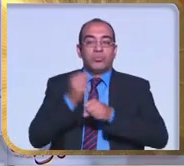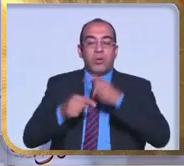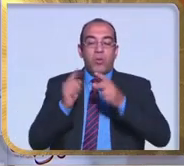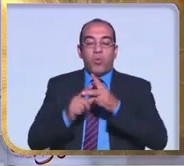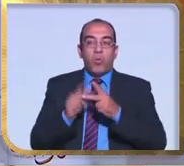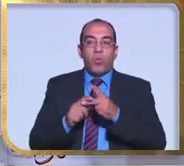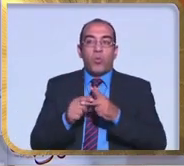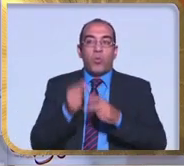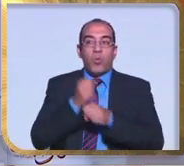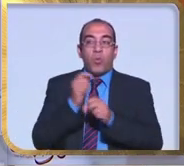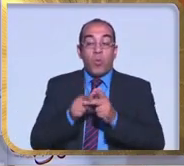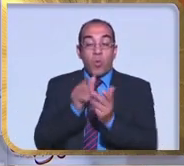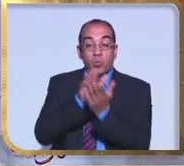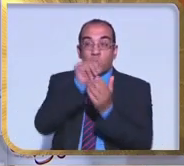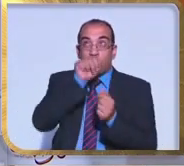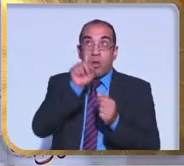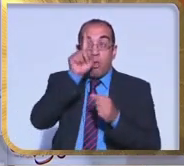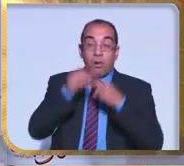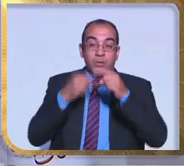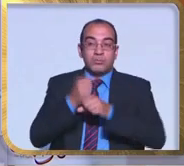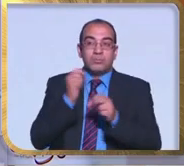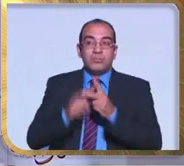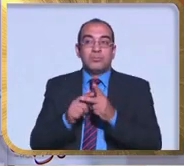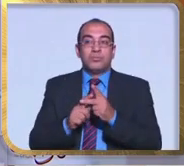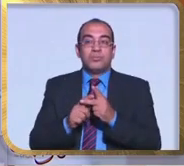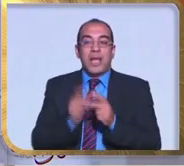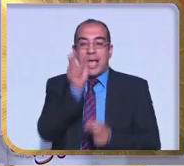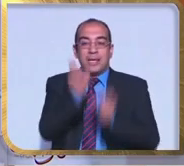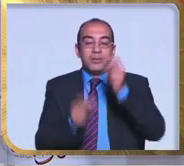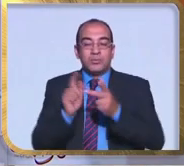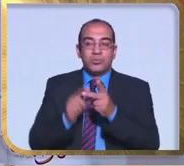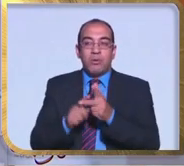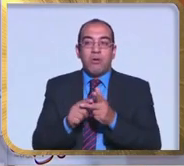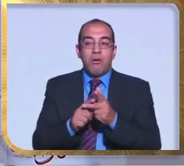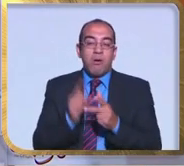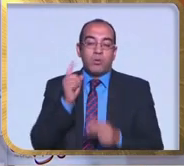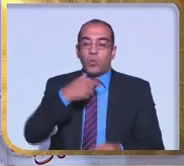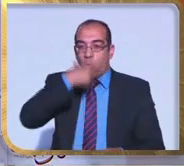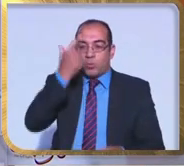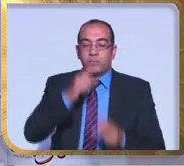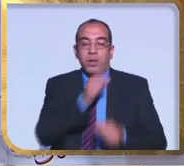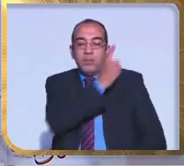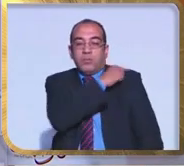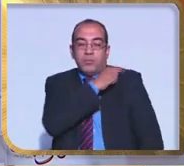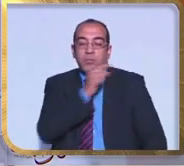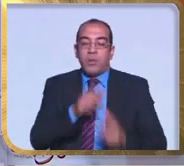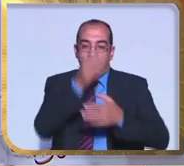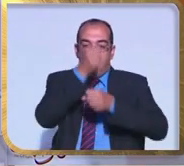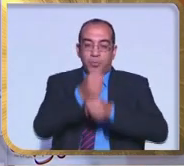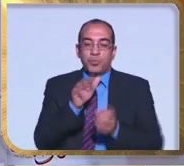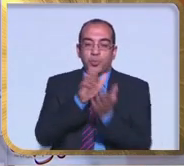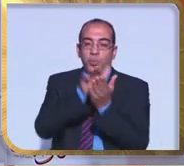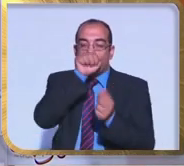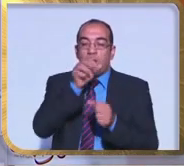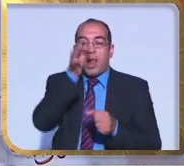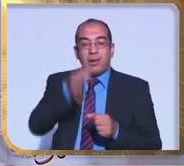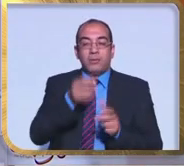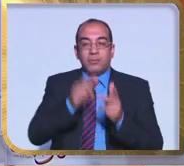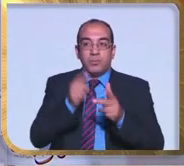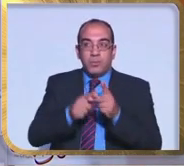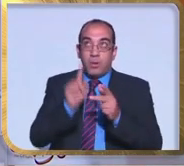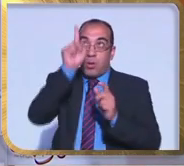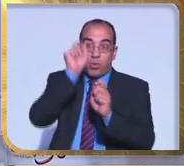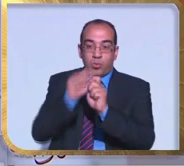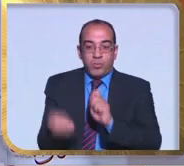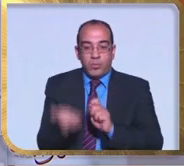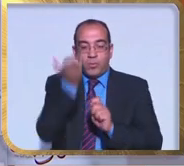الصورة، لأن الأمر ده بيعرض الإنسان للوقوع في الحرج أو الإثم. وحفظ الأيمان مطلوب، لأن المولى